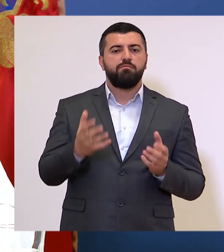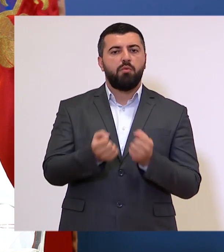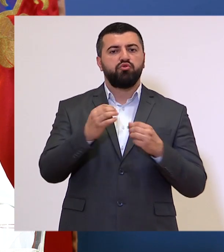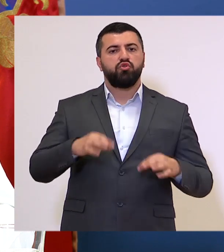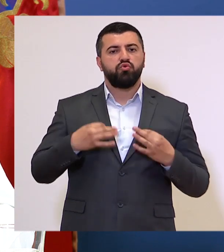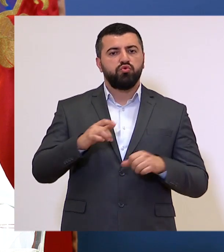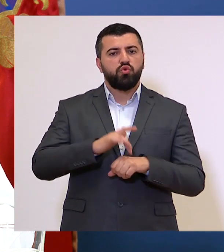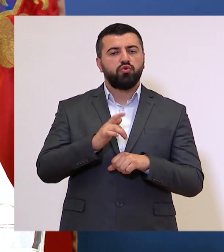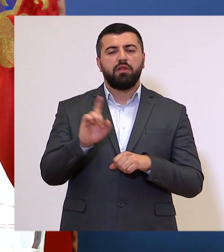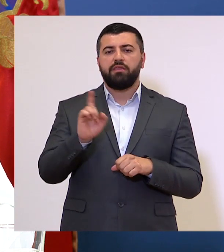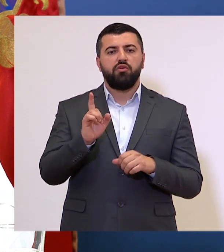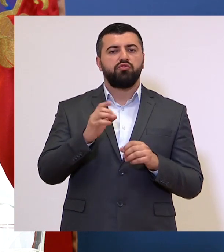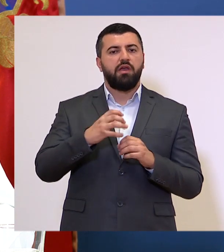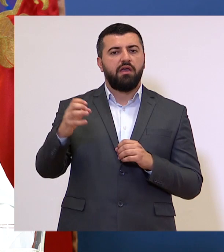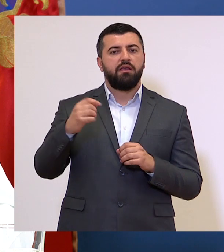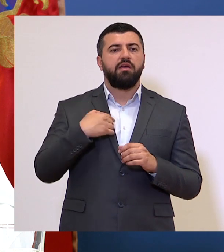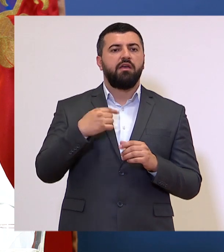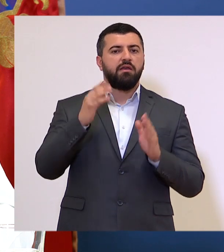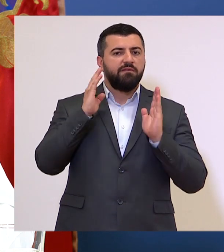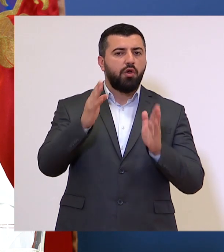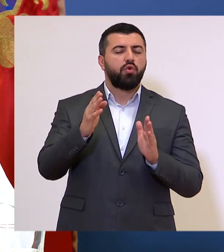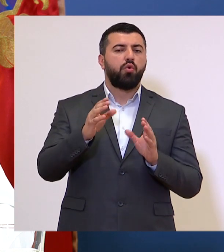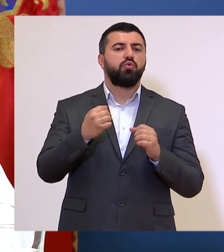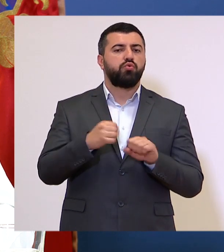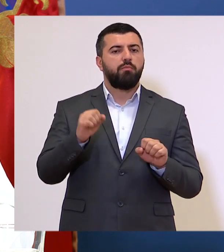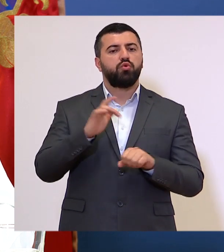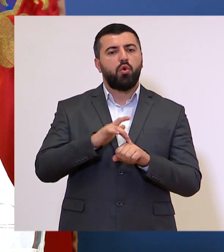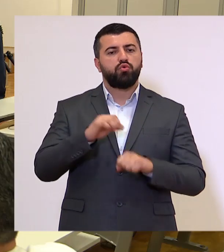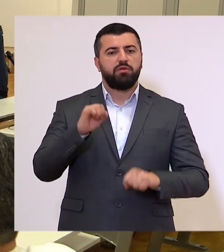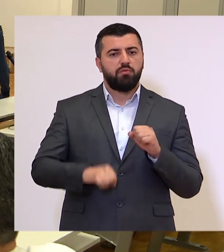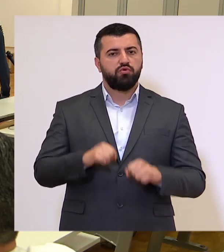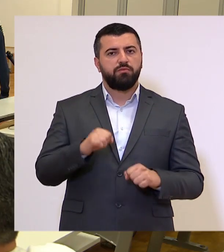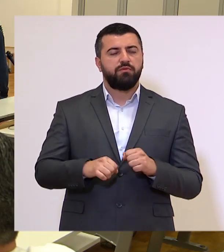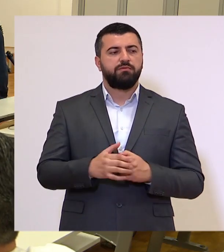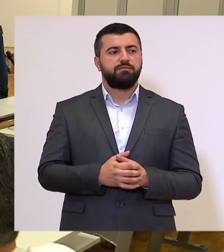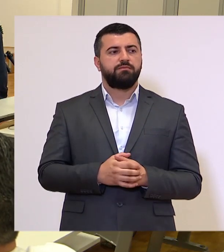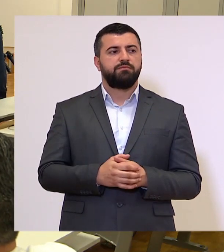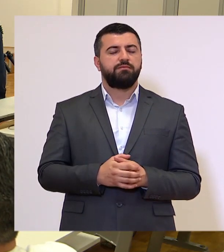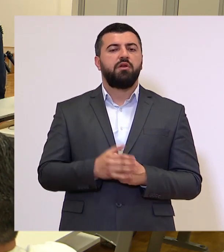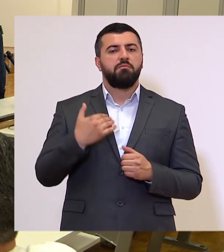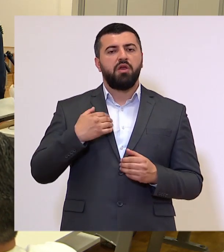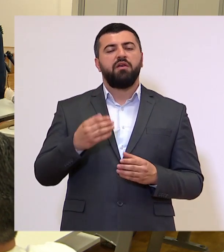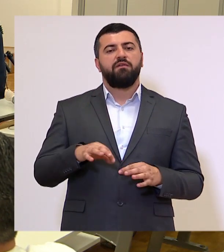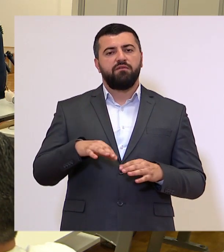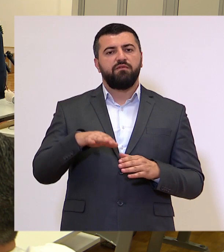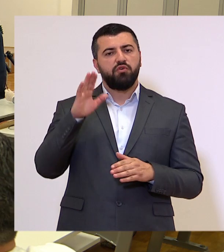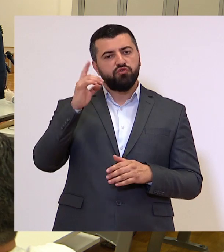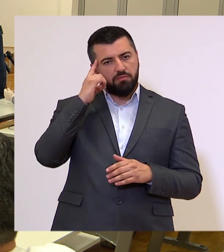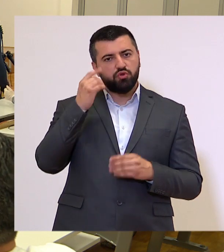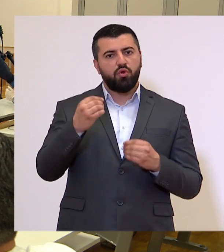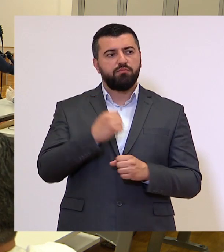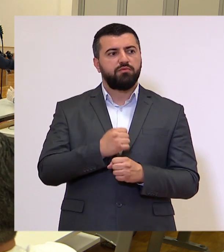zdravstvenih radnika izostati neće i u tom dijelu građani mogu da budu potpuno spokojni. Izdržljiviji smo mi nego što se i pretpostaviti